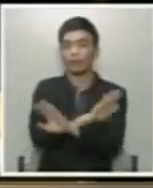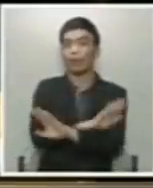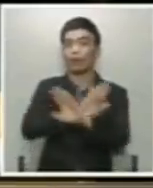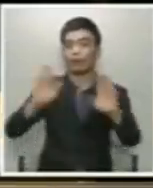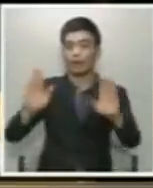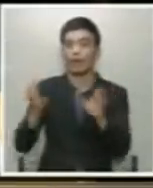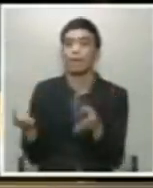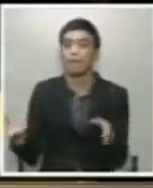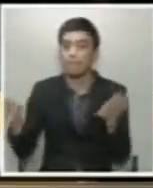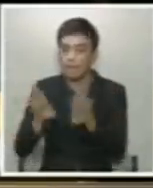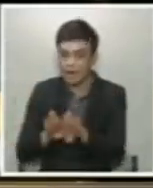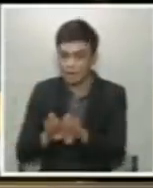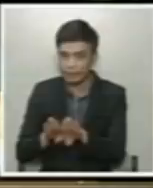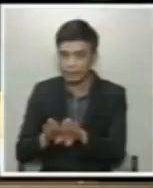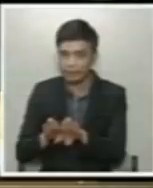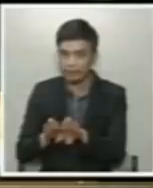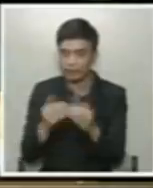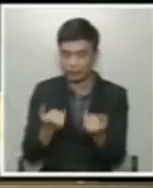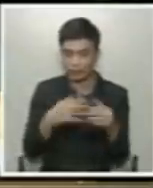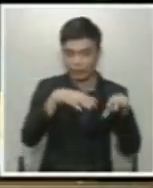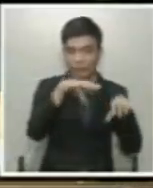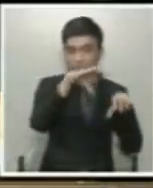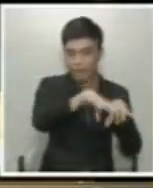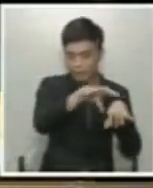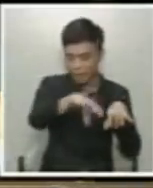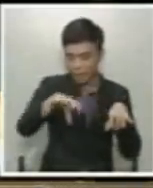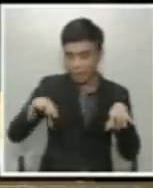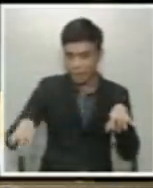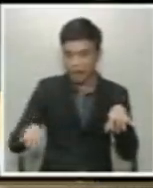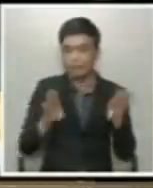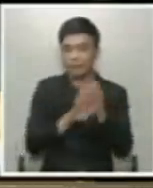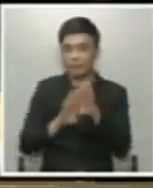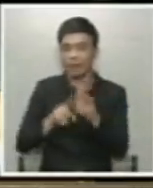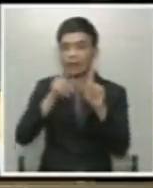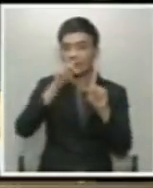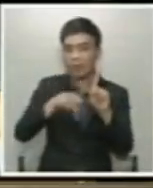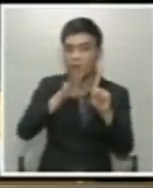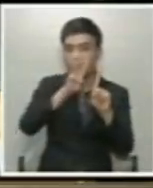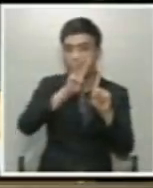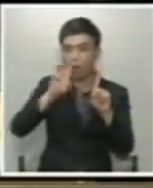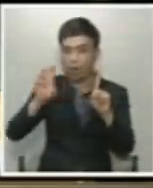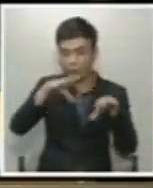ปิดอยู่ประมาณปีนี้ประมาณ 1,600 โรงงานนะครับ